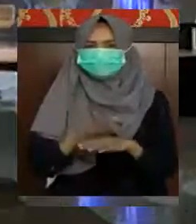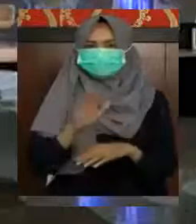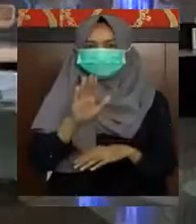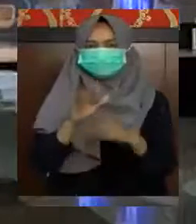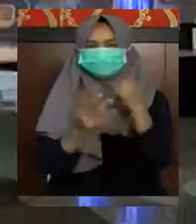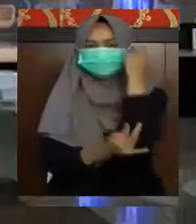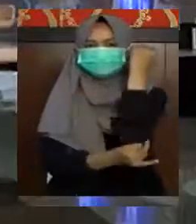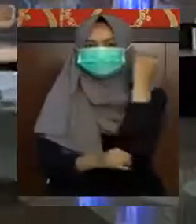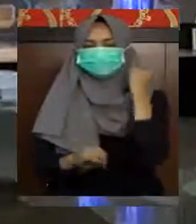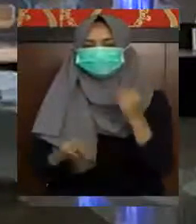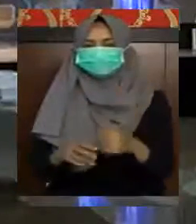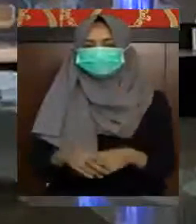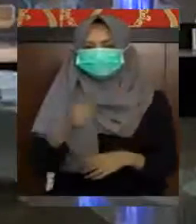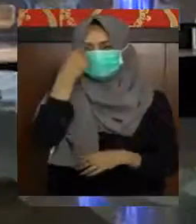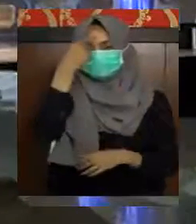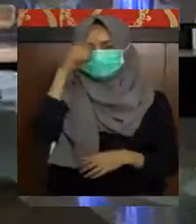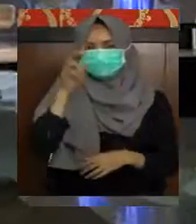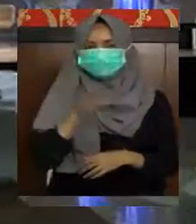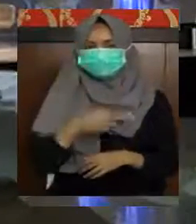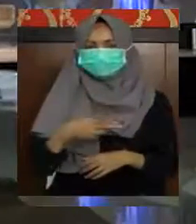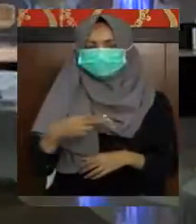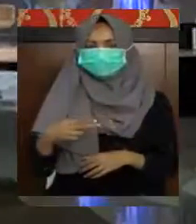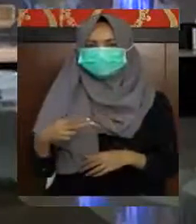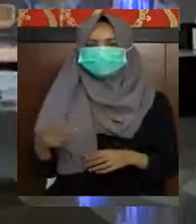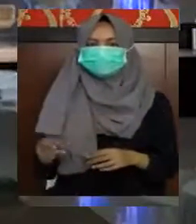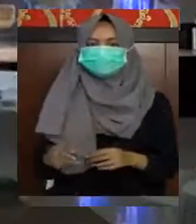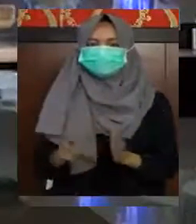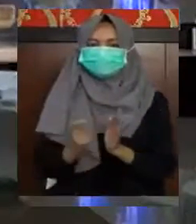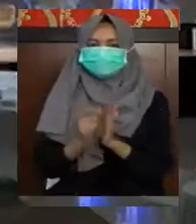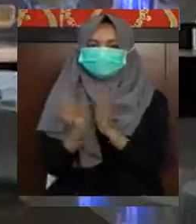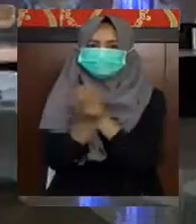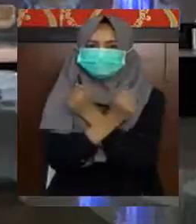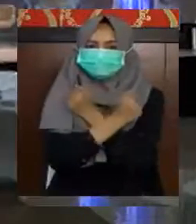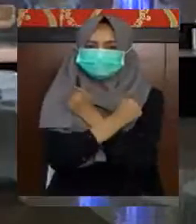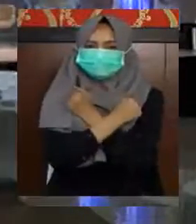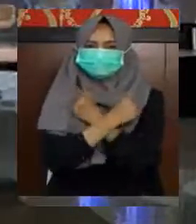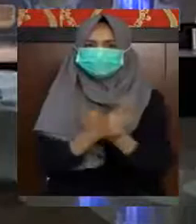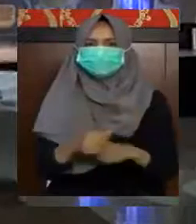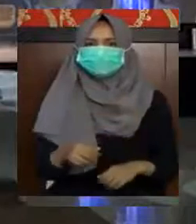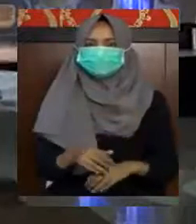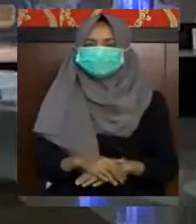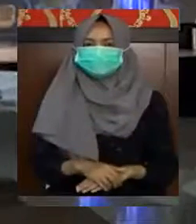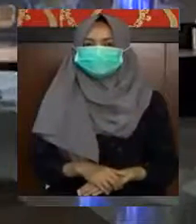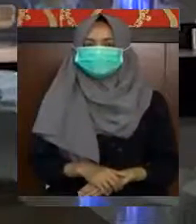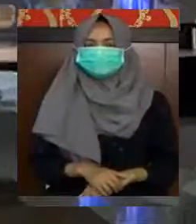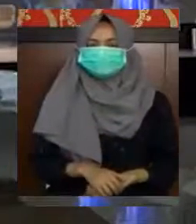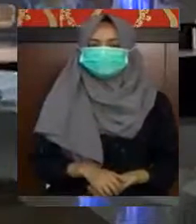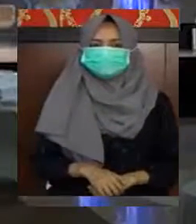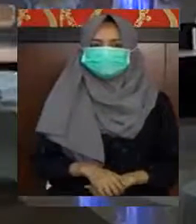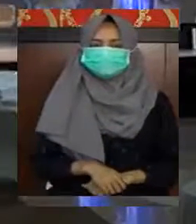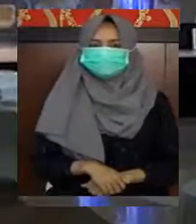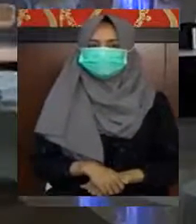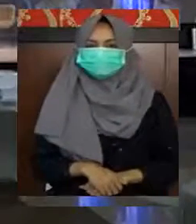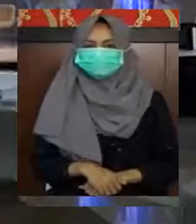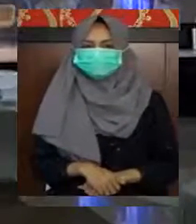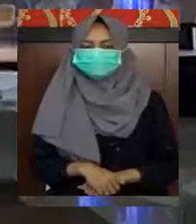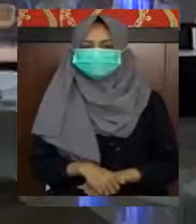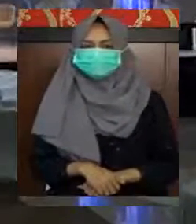bersama-sama, mungkin akan lebih nyaman untuk tetap jaga jarak, Bapak, boleh ke depan? Ya, untuk tetap jaga jarak, kita gelorakan